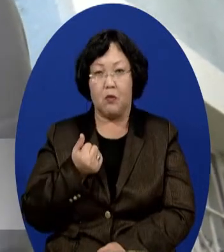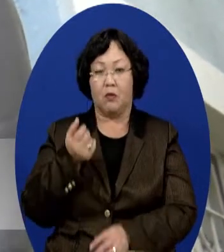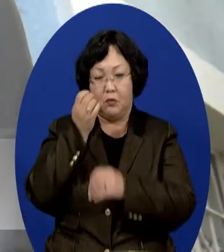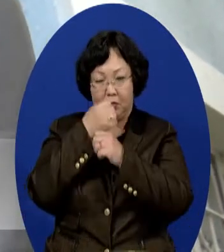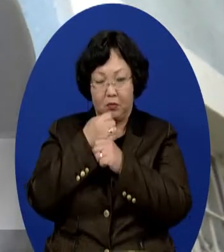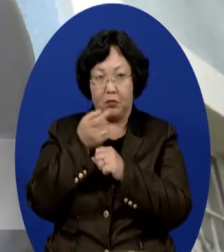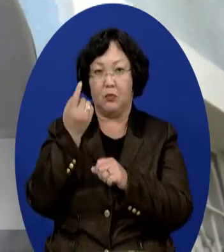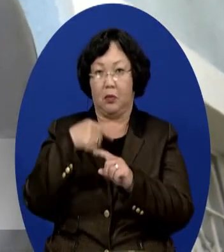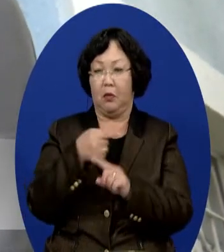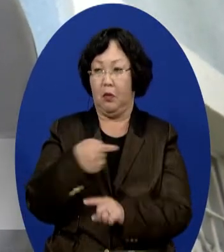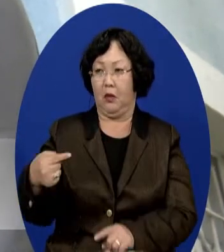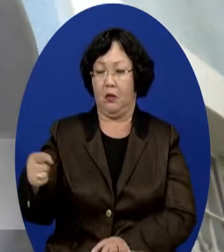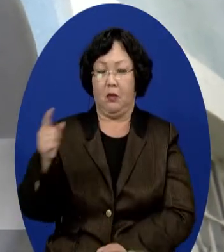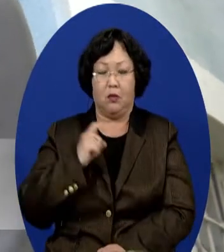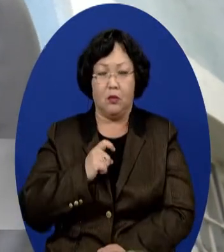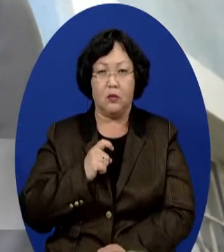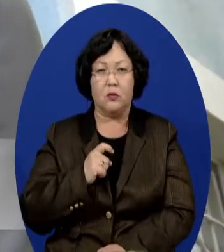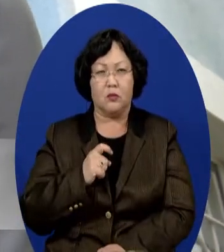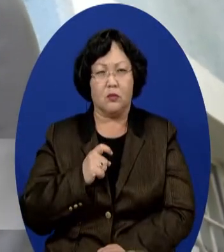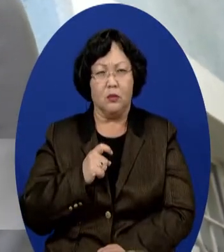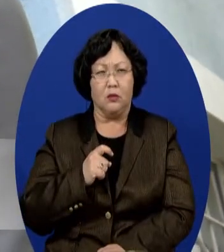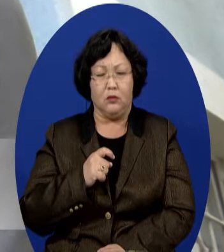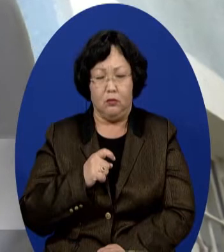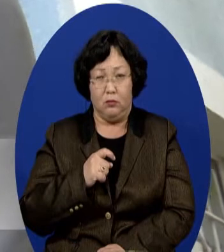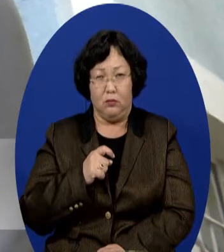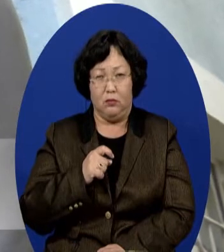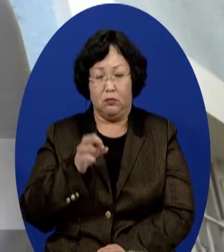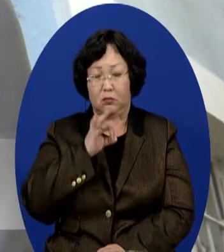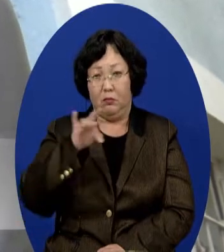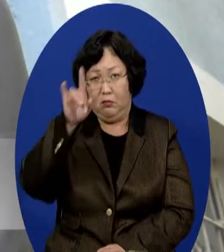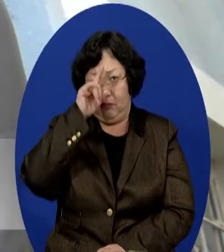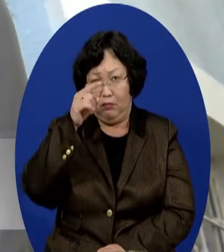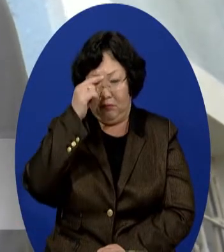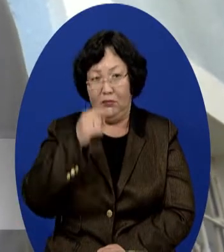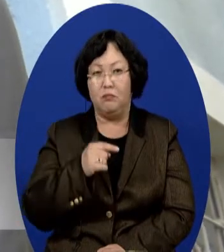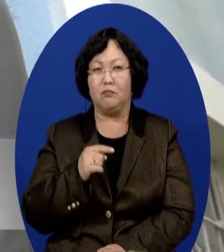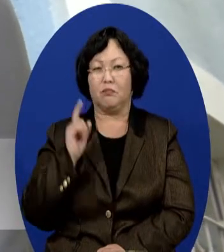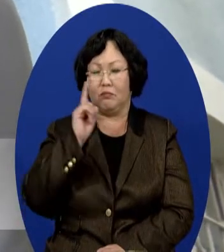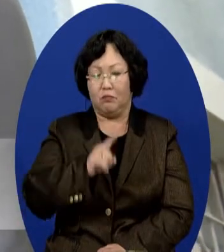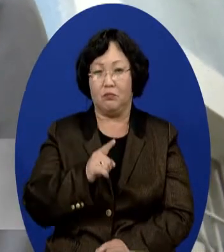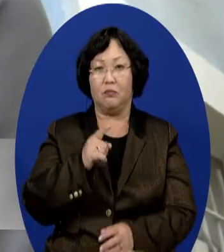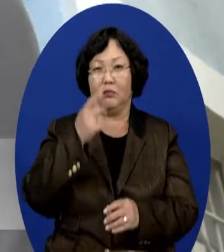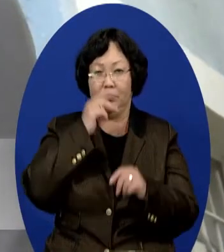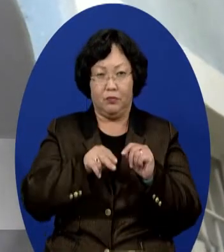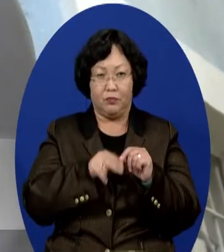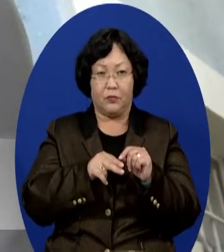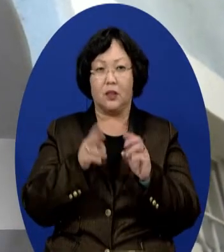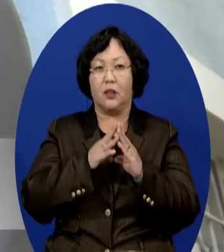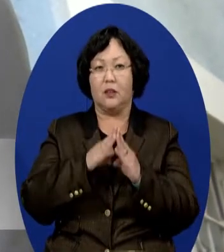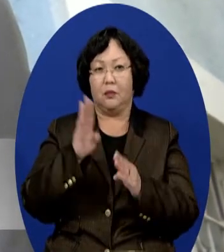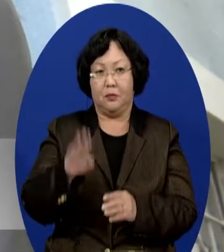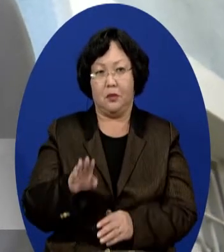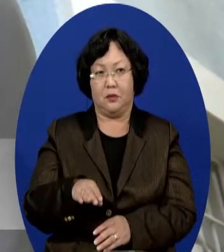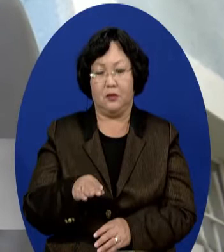шинэ. Тэнгууд өрөхтөр аваачаа за би ингээ эрэг гарчлаа. Шинж тэмдэг байна уу байхгүй гэх юм бол за гэрте очив байж гэл